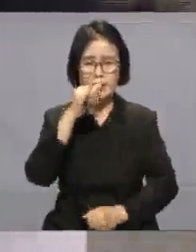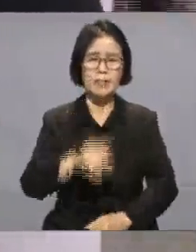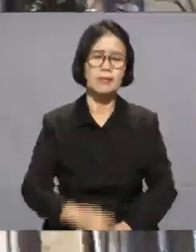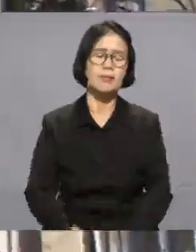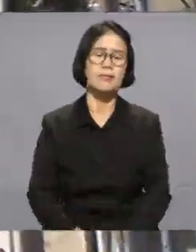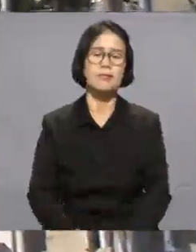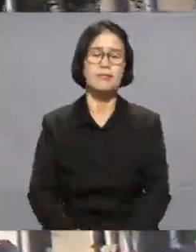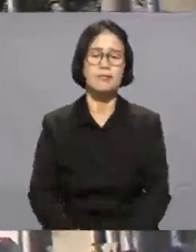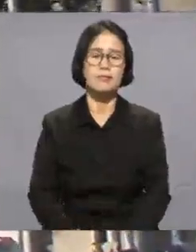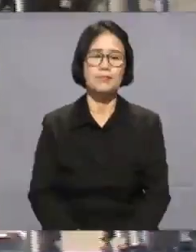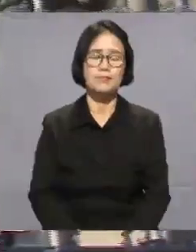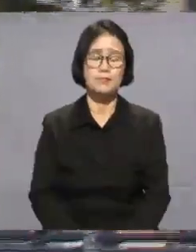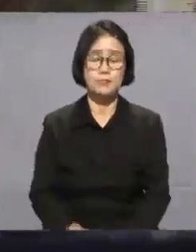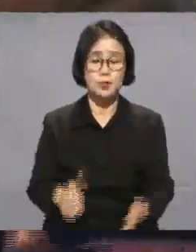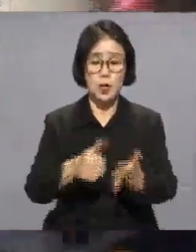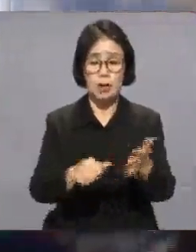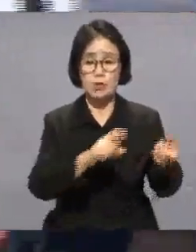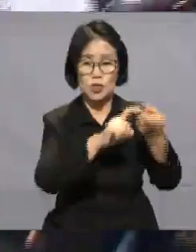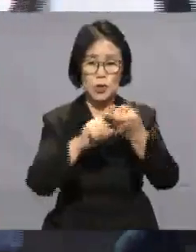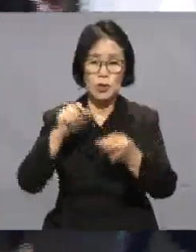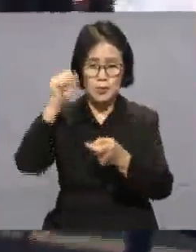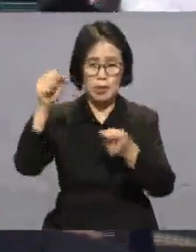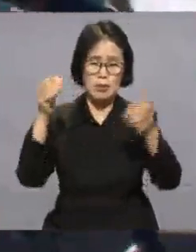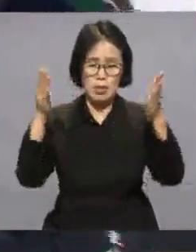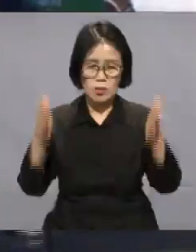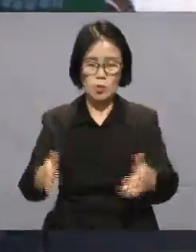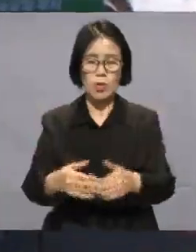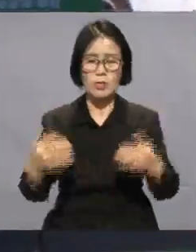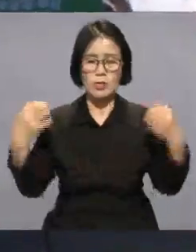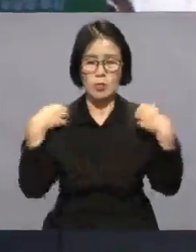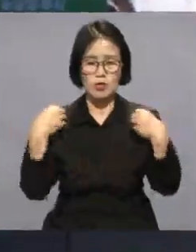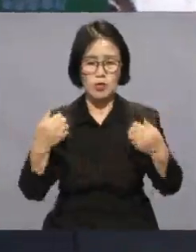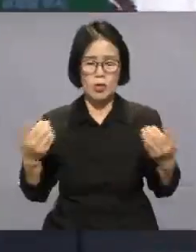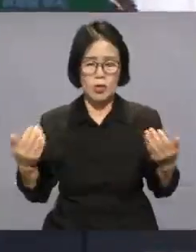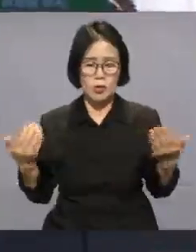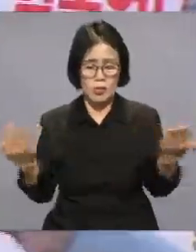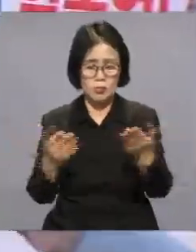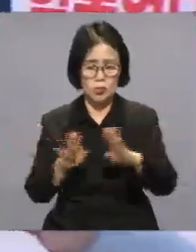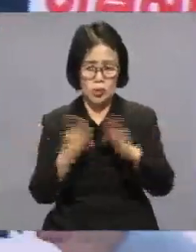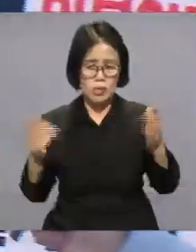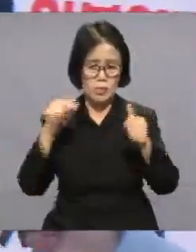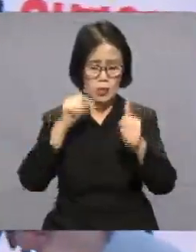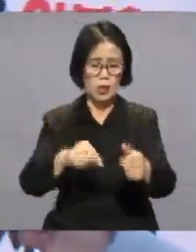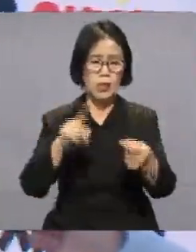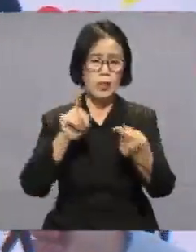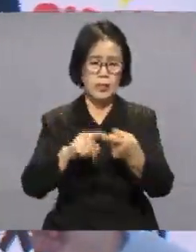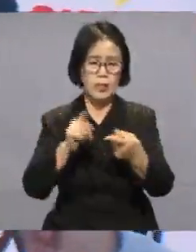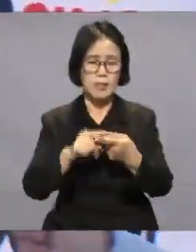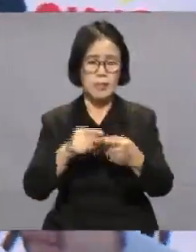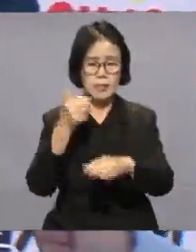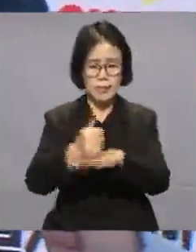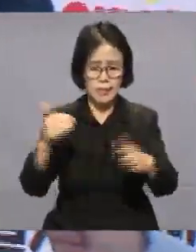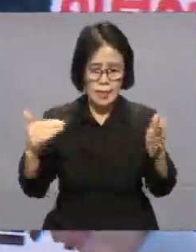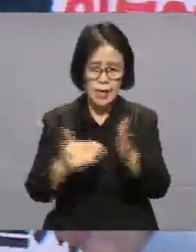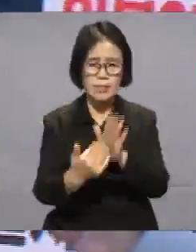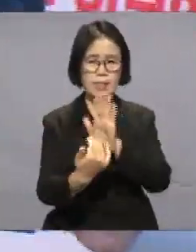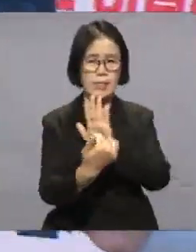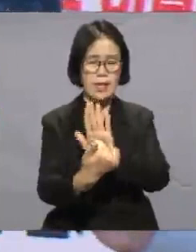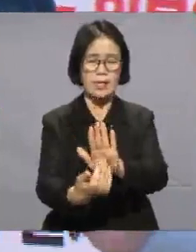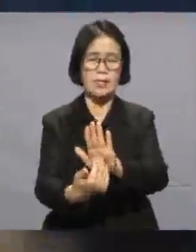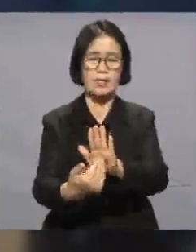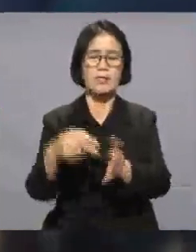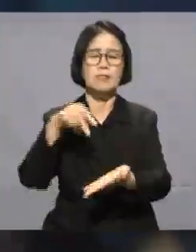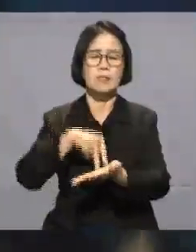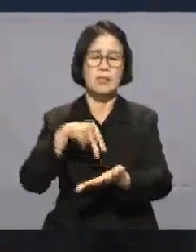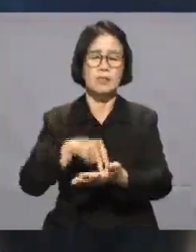같고요 화물연대는 파업 기간 동안 정부가 발동한 업무개시 명령에 대해서는 끝까지 대응해 나간다는